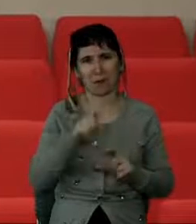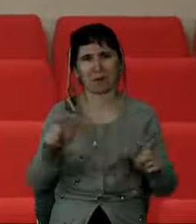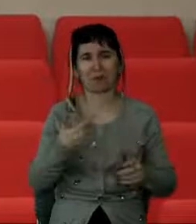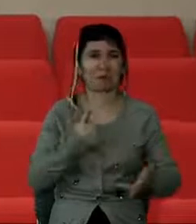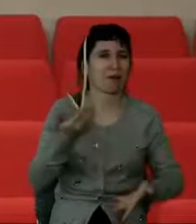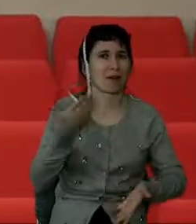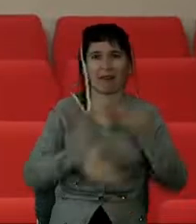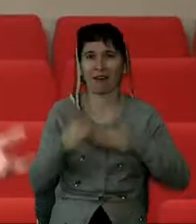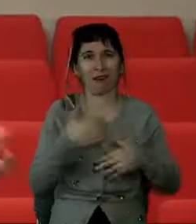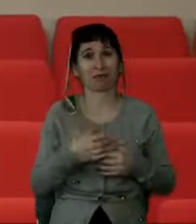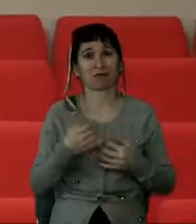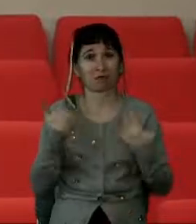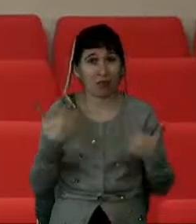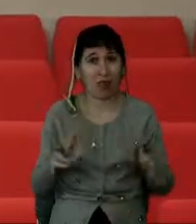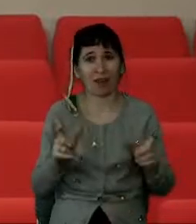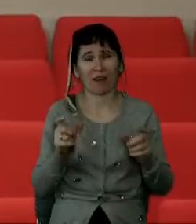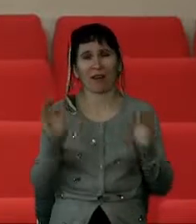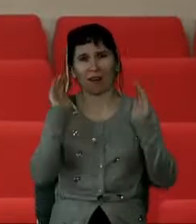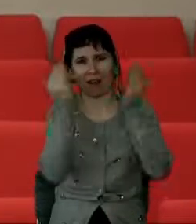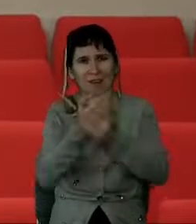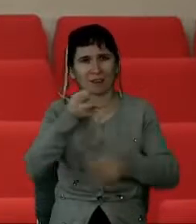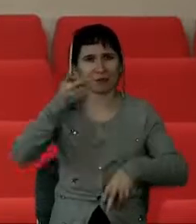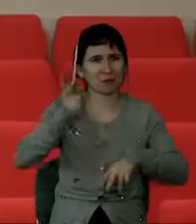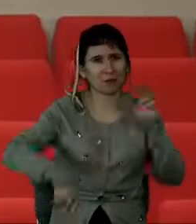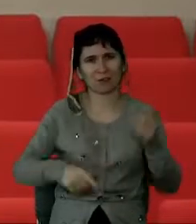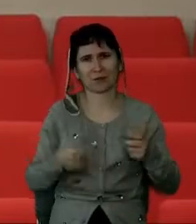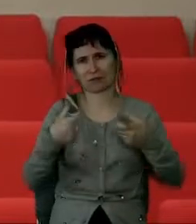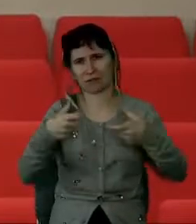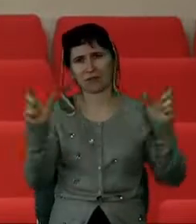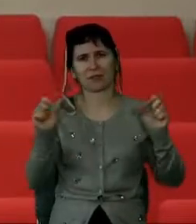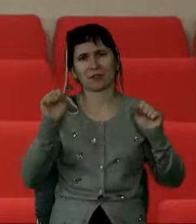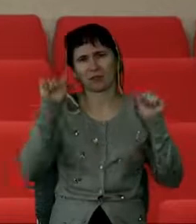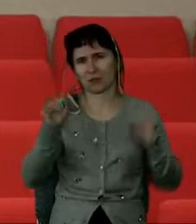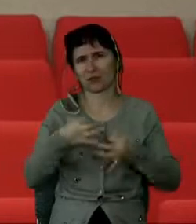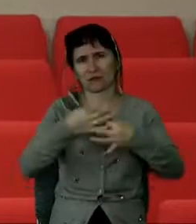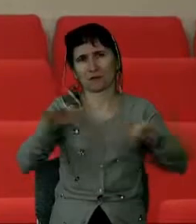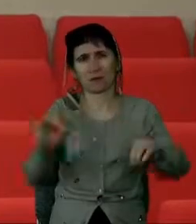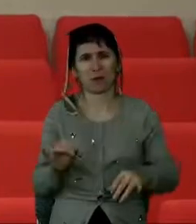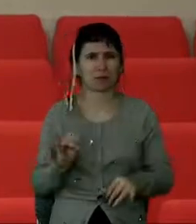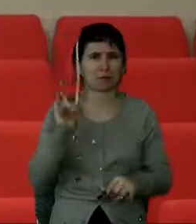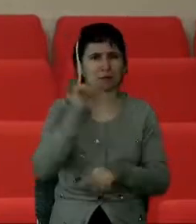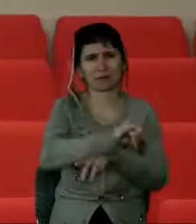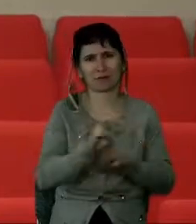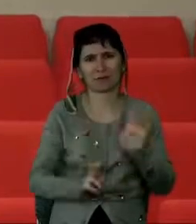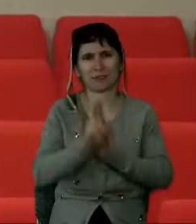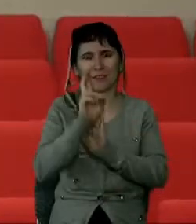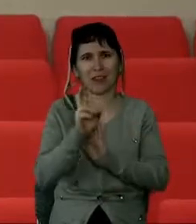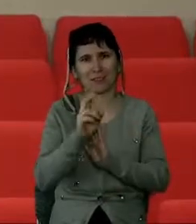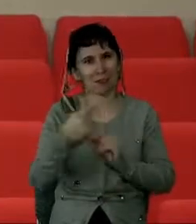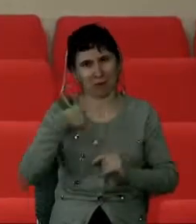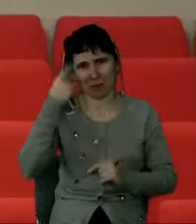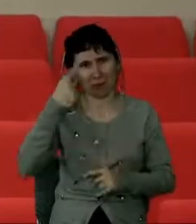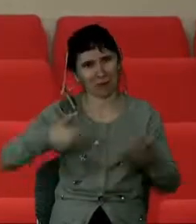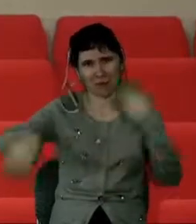серцях. Коли скажуть, що все, ви можете йти до дому Господнього, щоб разом з'єднатися в хвалі